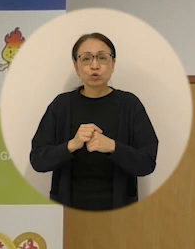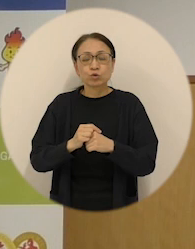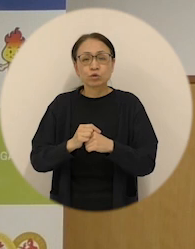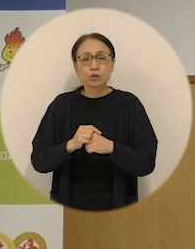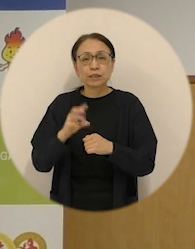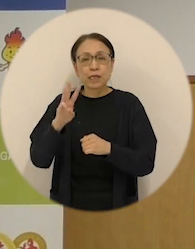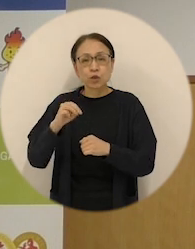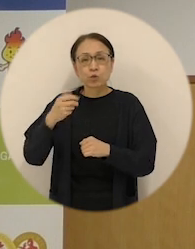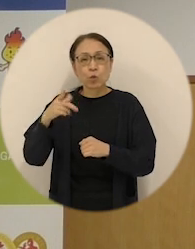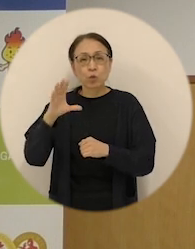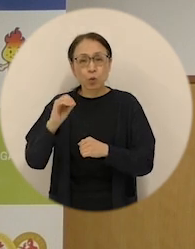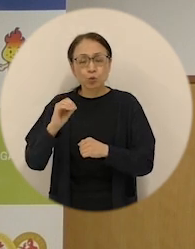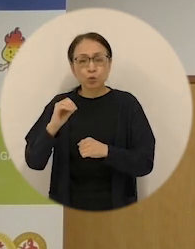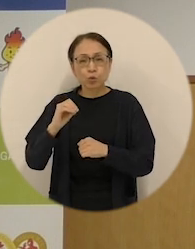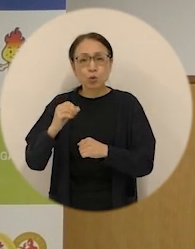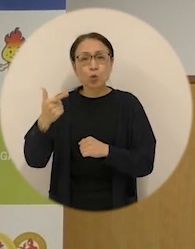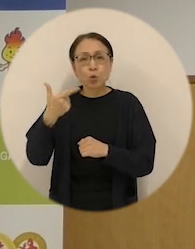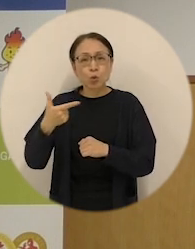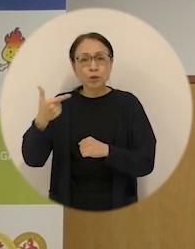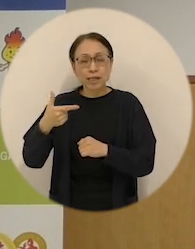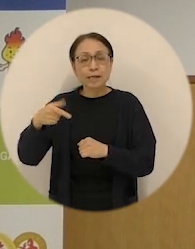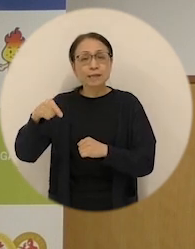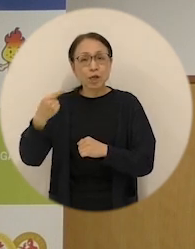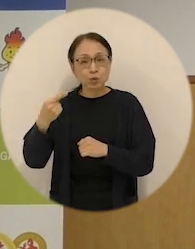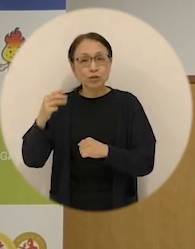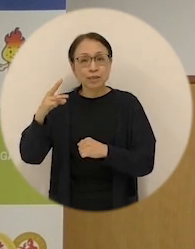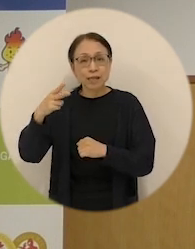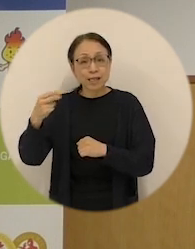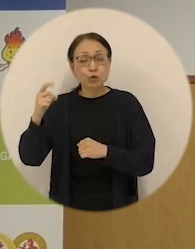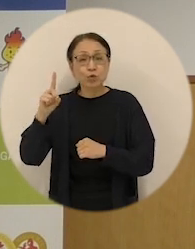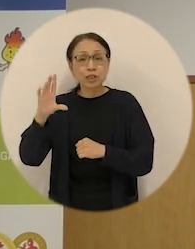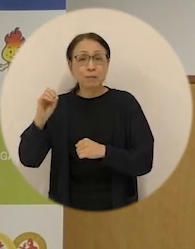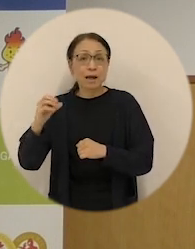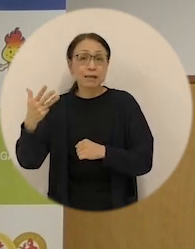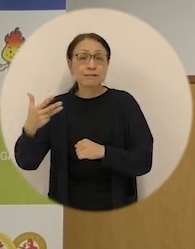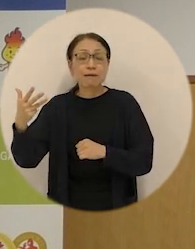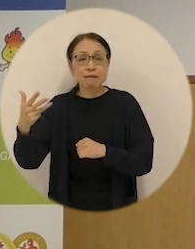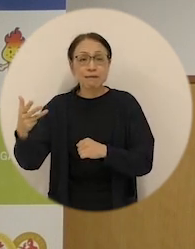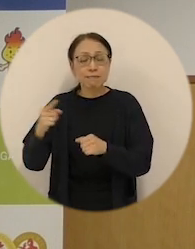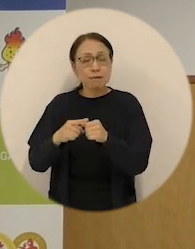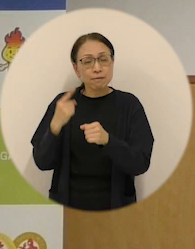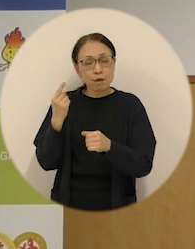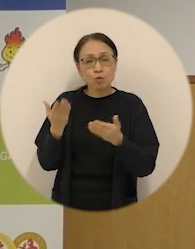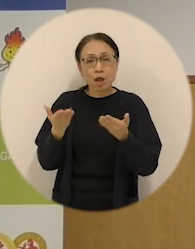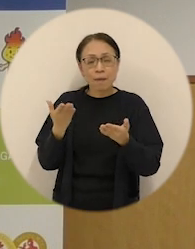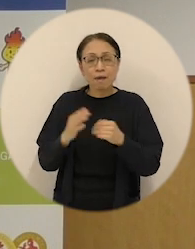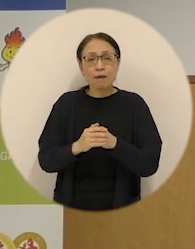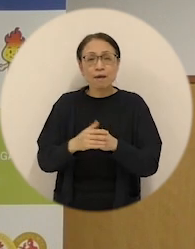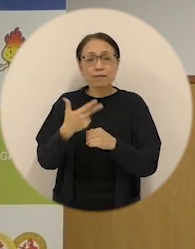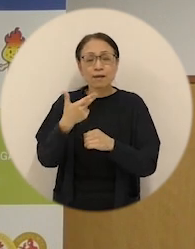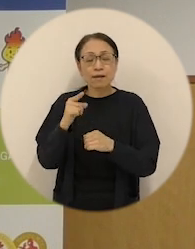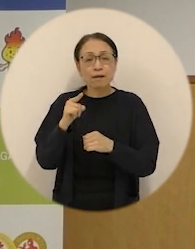36億6171万8000円で、前年度に比べ